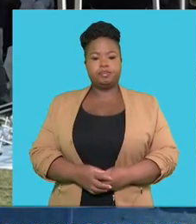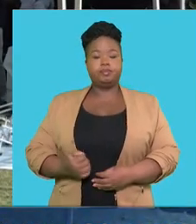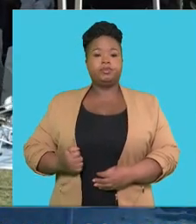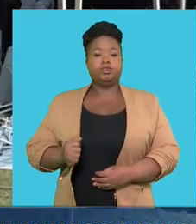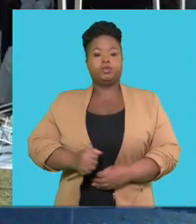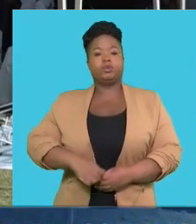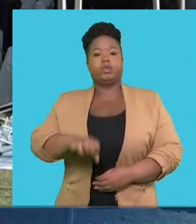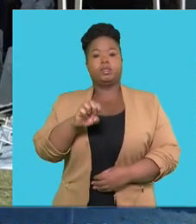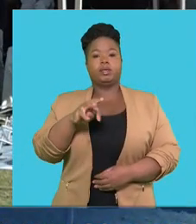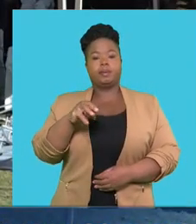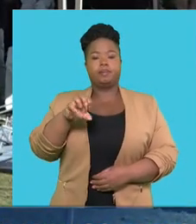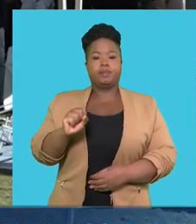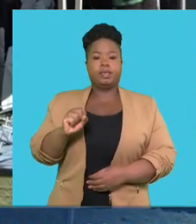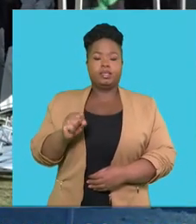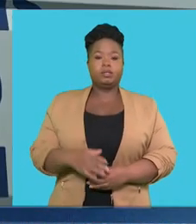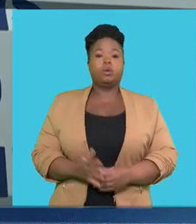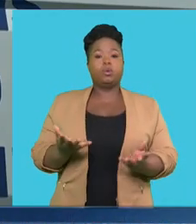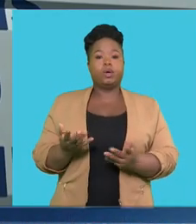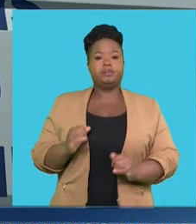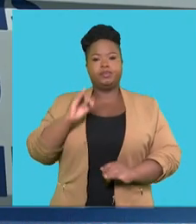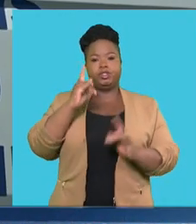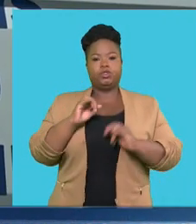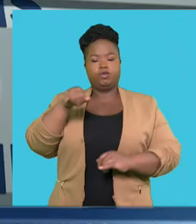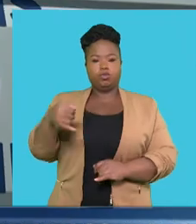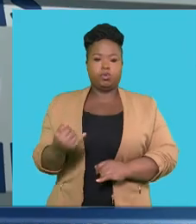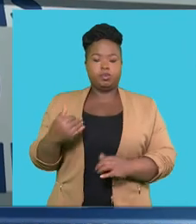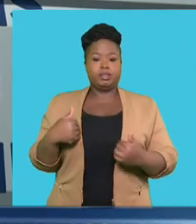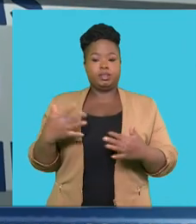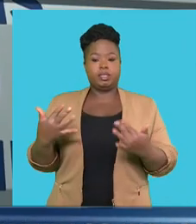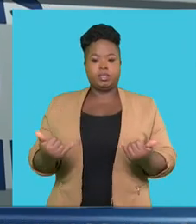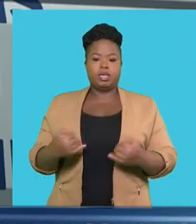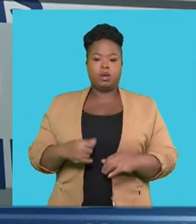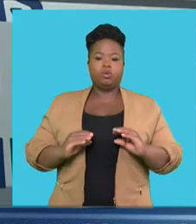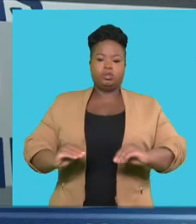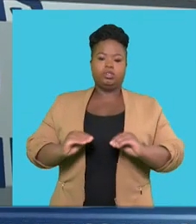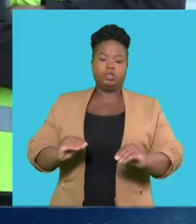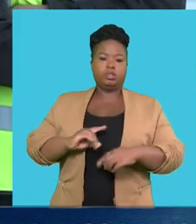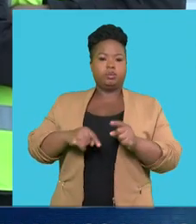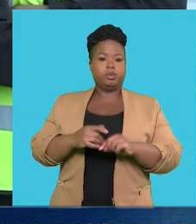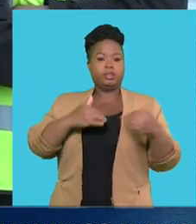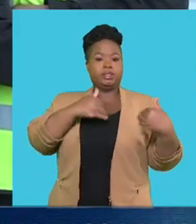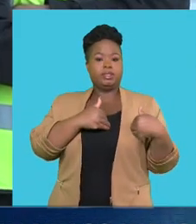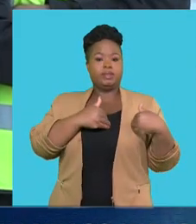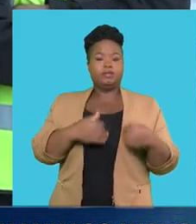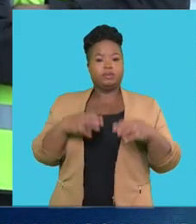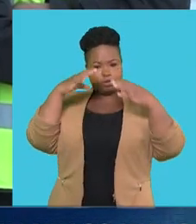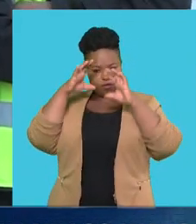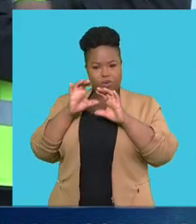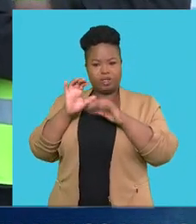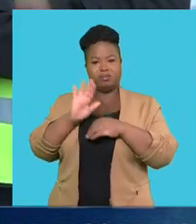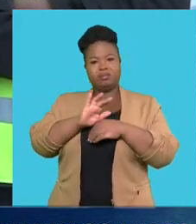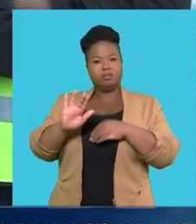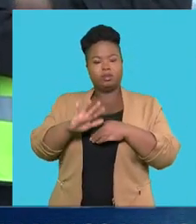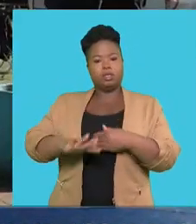Isebe lenkonzo ezingxamisekileyo kwisixeko saseGoli liqalisa iphulo lokhuseleko lwasebusika elijonge